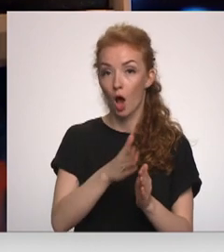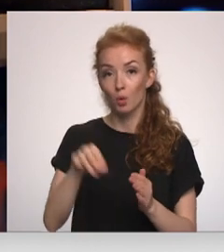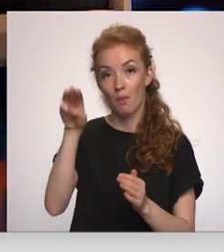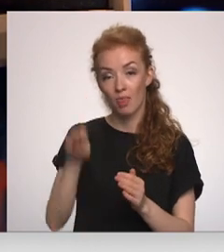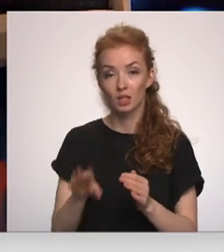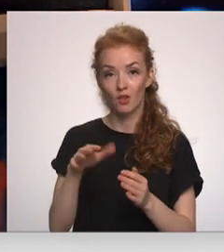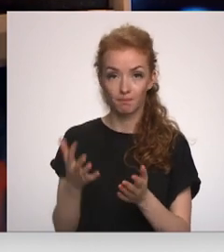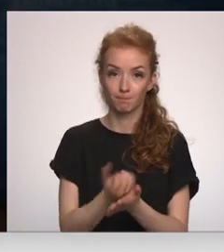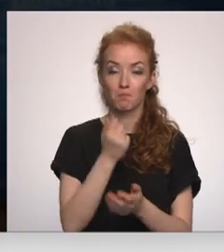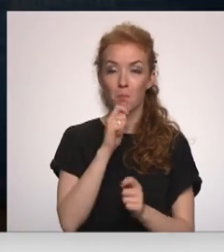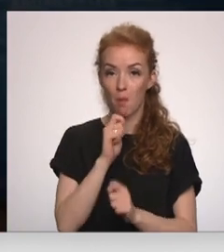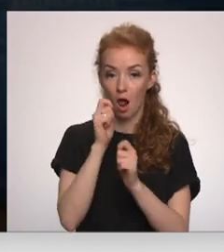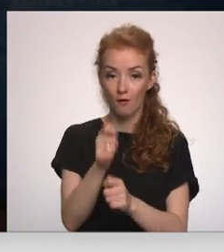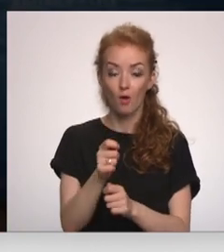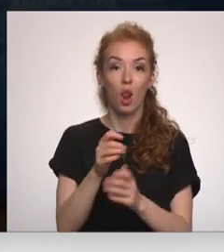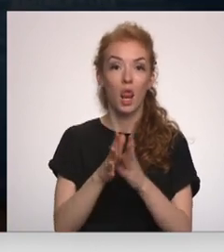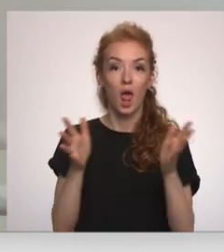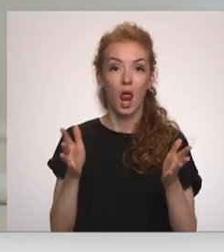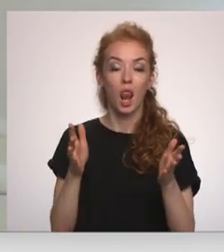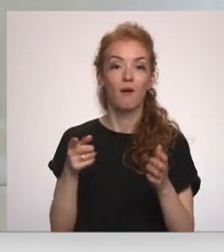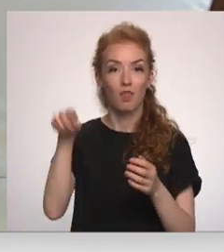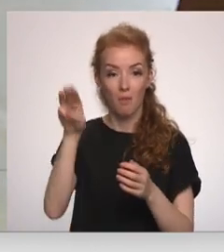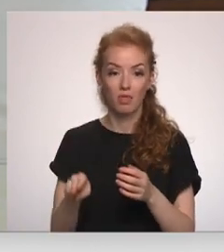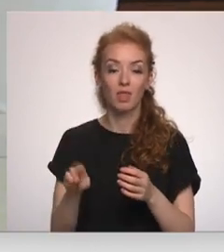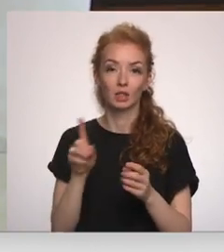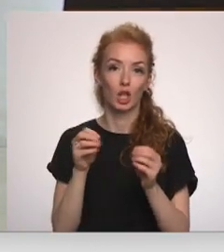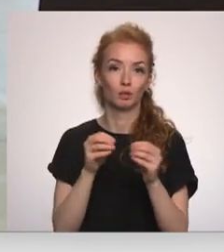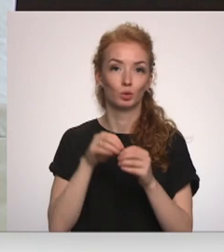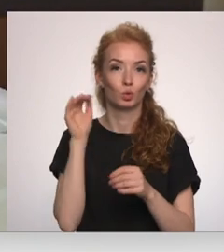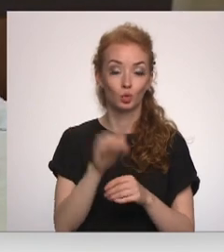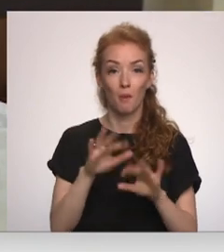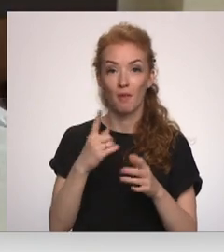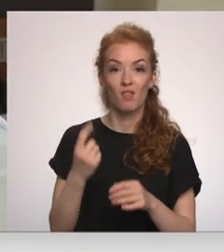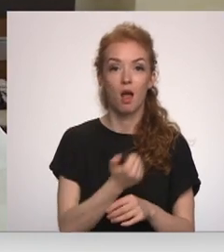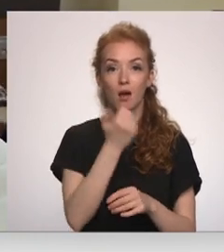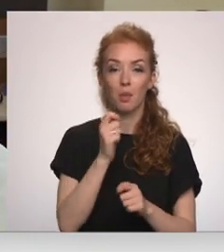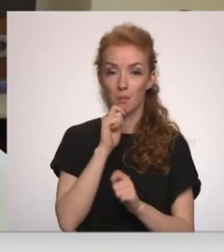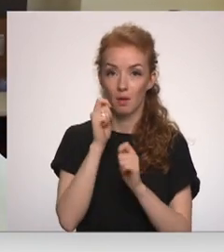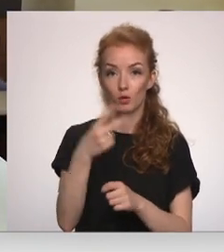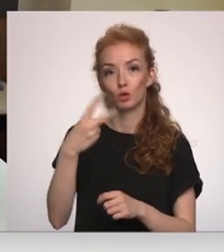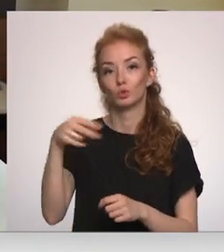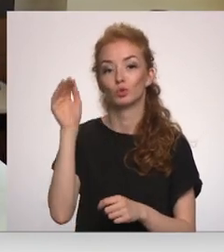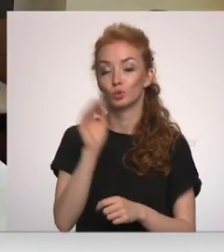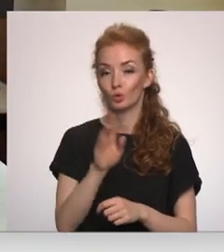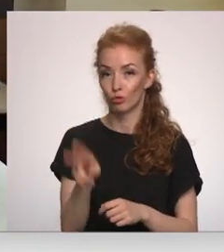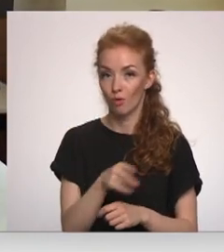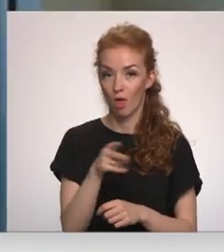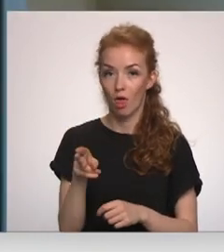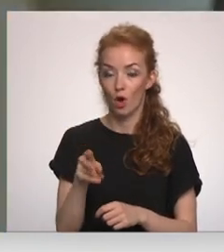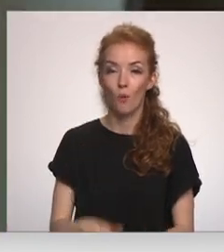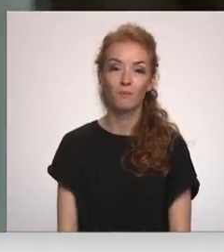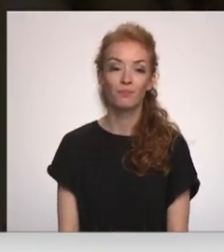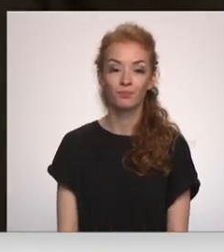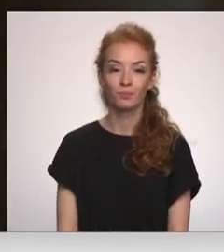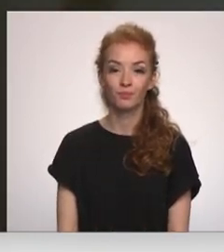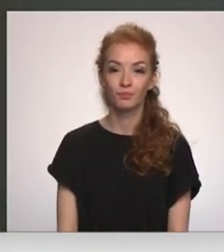var pretendēt uz balvām, no kurām lielākā ik mēnesi ir 10 tūkstoši, bet gada balva ir 20 tūkstoši eiro. Zanda